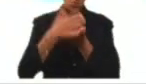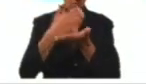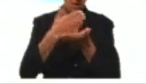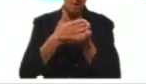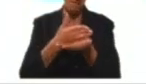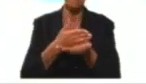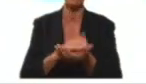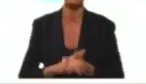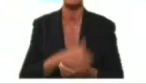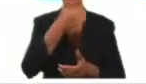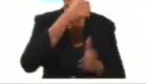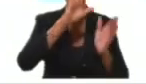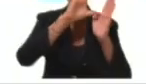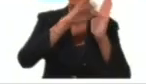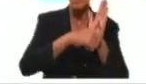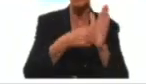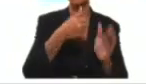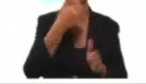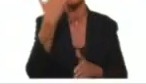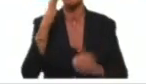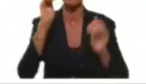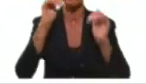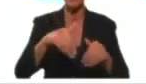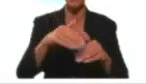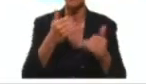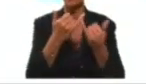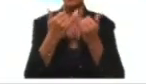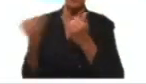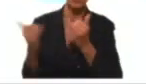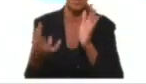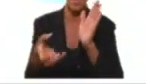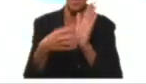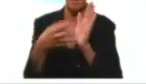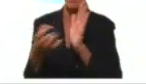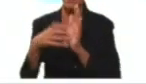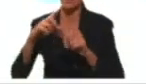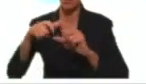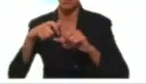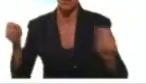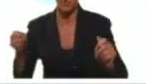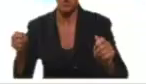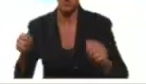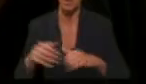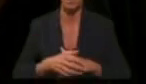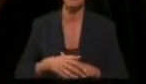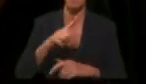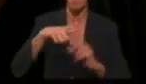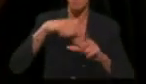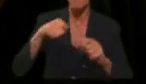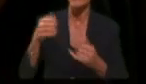W skali jednego miasta jest to kilkadziesiąt czasami, tak, dosyć często różnych rozwiązań. No oczywiście każde z tych rozwiązań